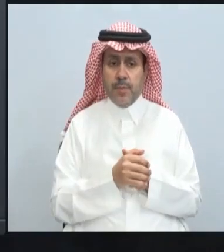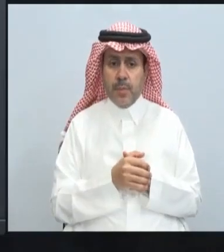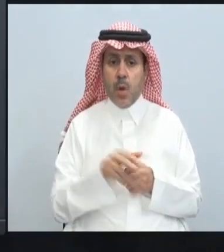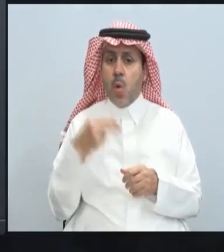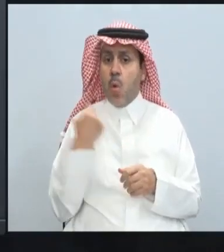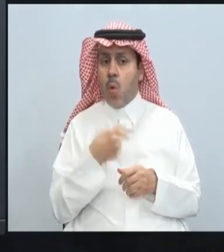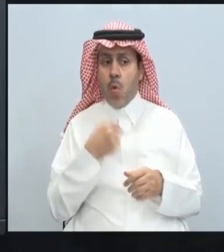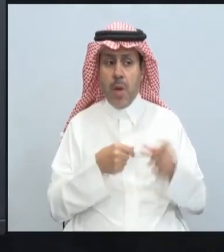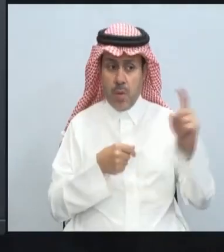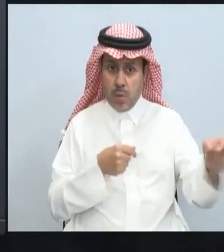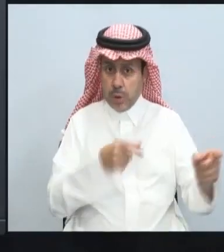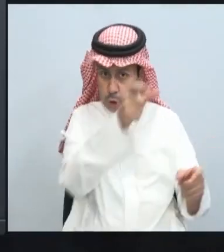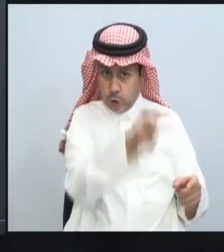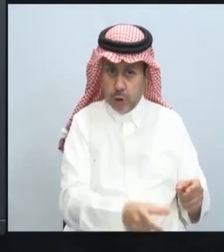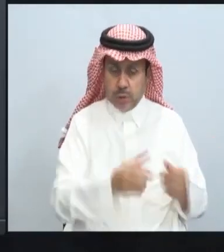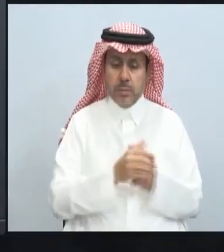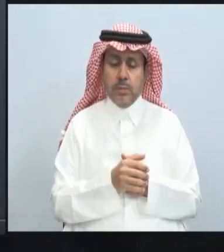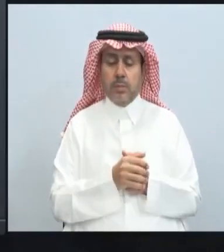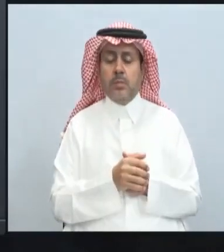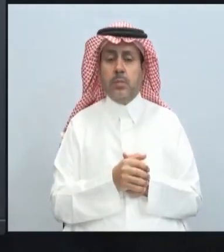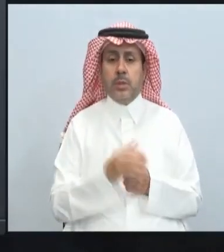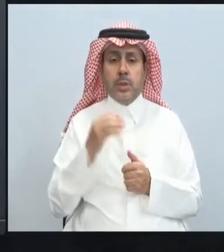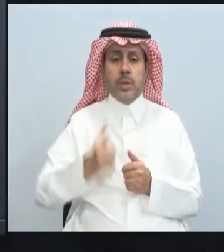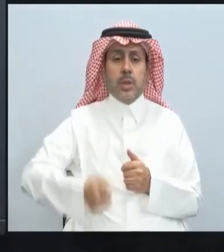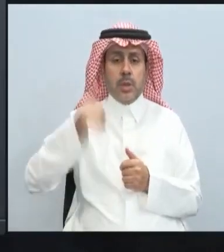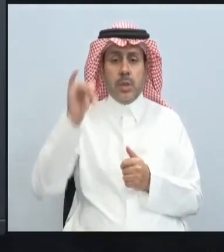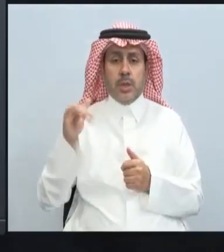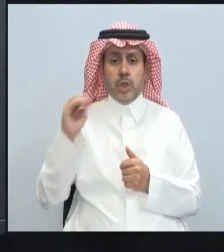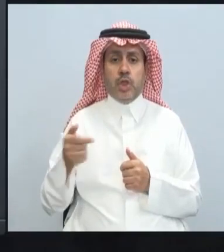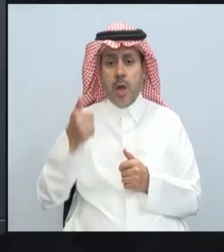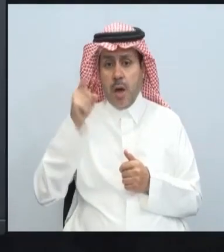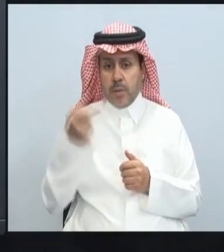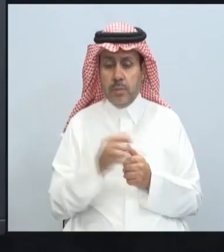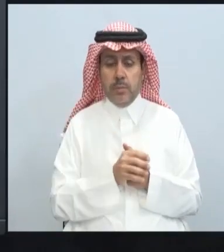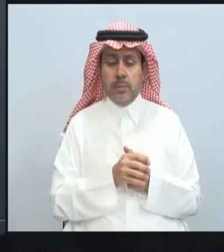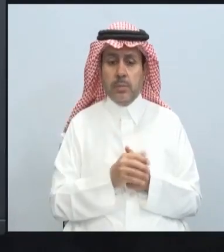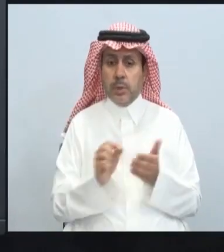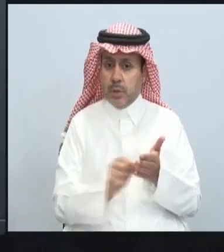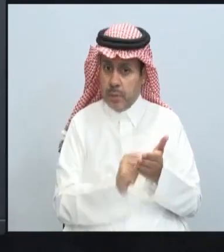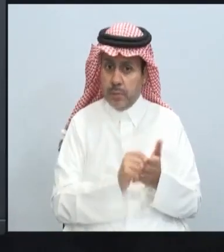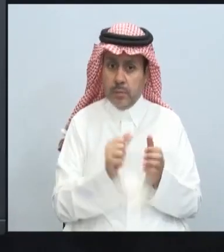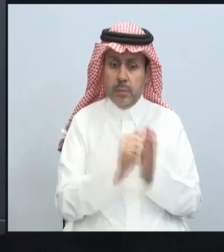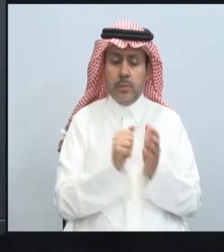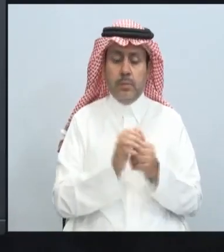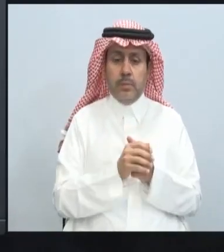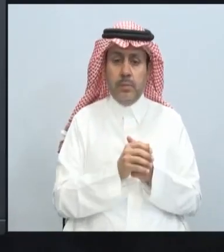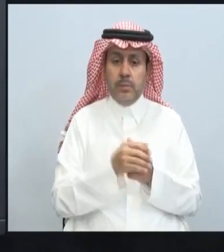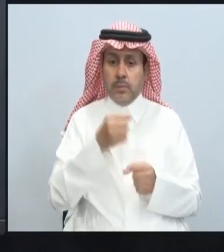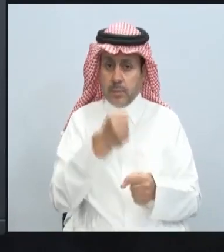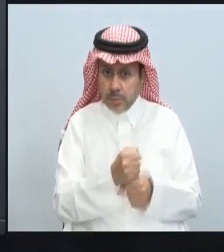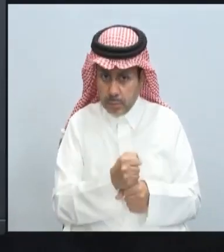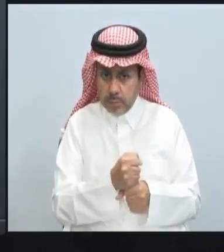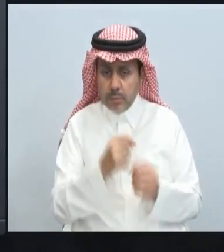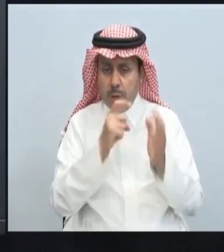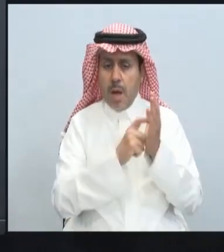وبين شخص اخر تستاجر عماره لشخص ما فهنا هذا القانون يطبق بقانون ماذا